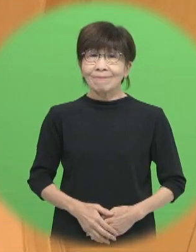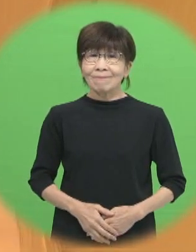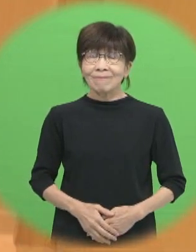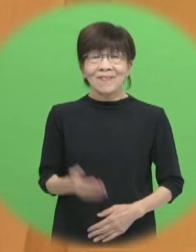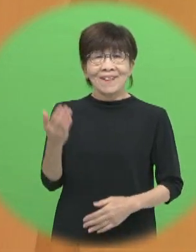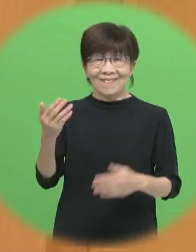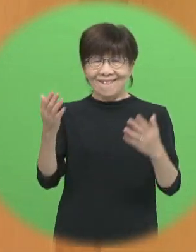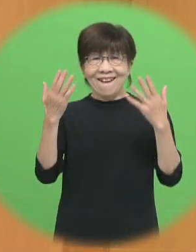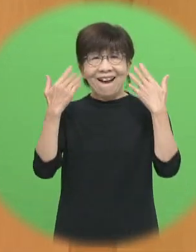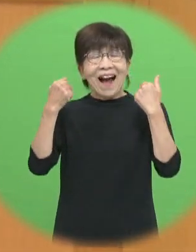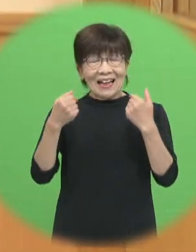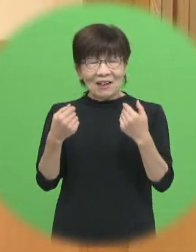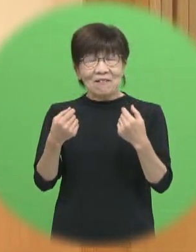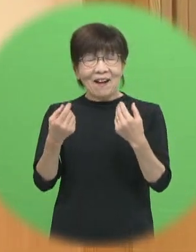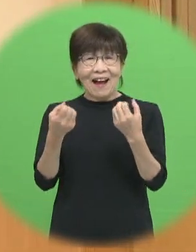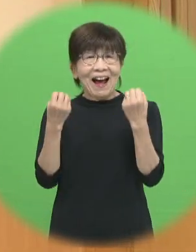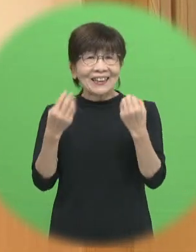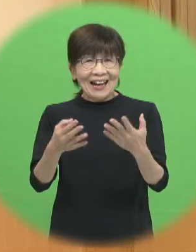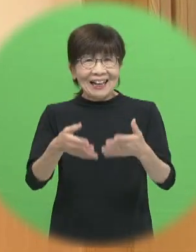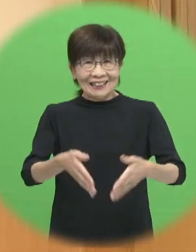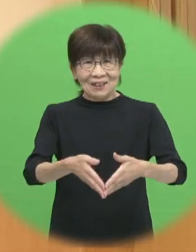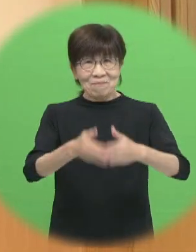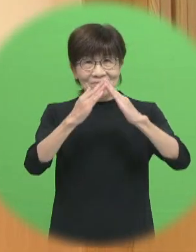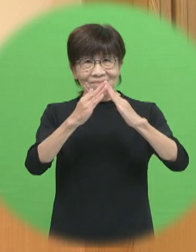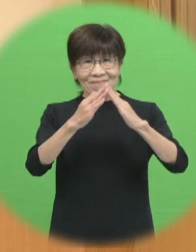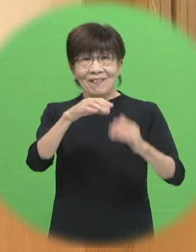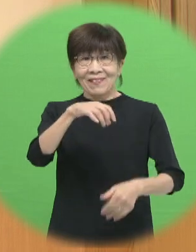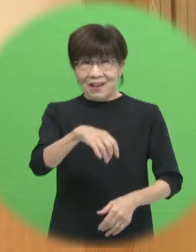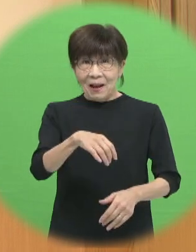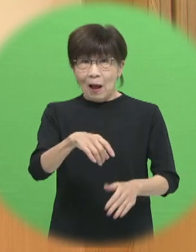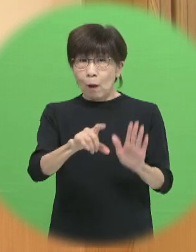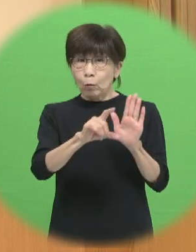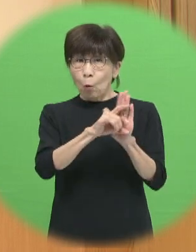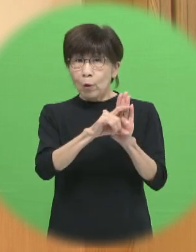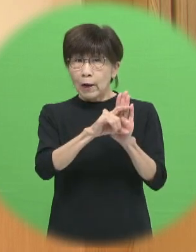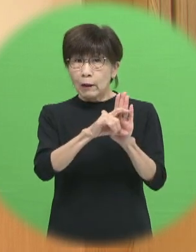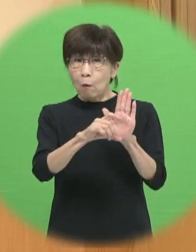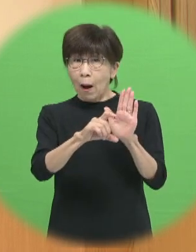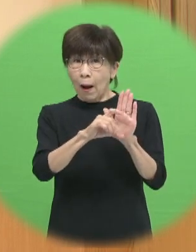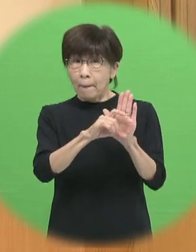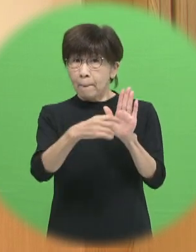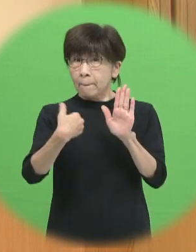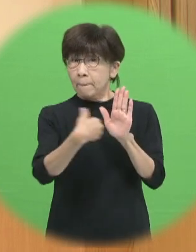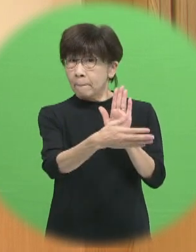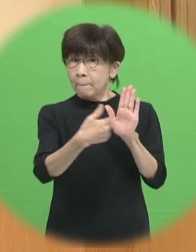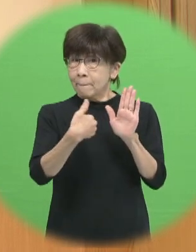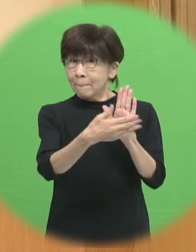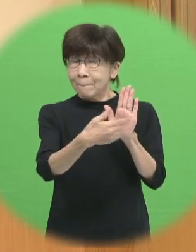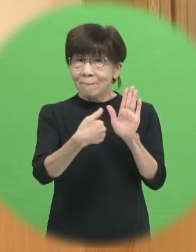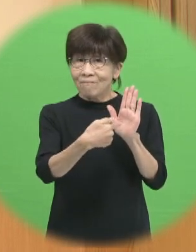この秋からは新園舎になり、トイレにはあえてマークをつけていません。